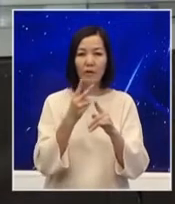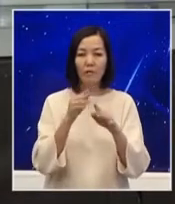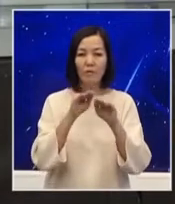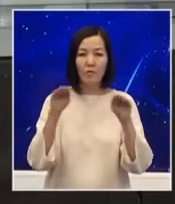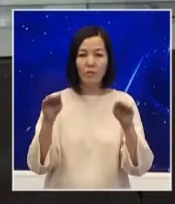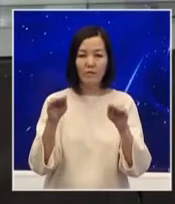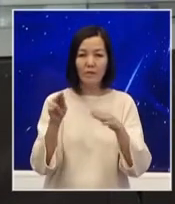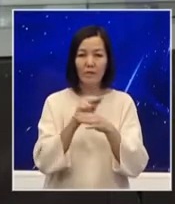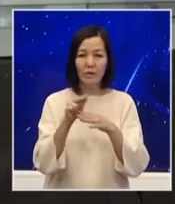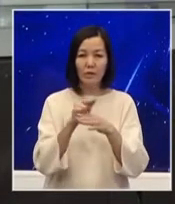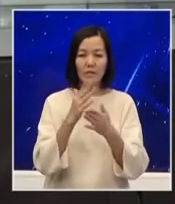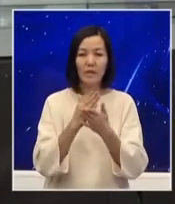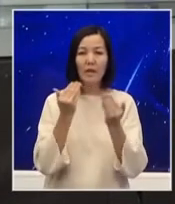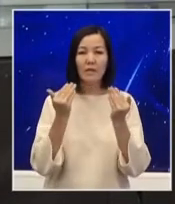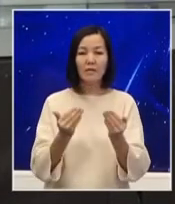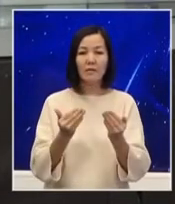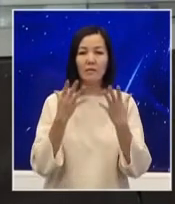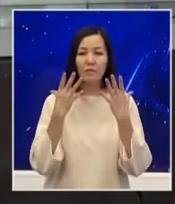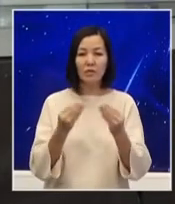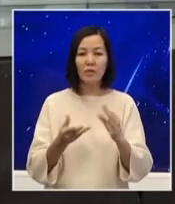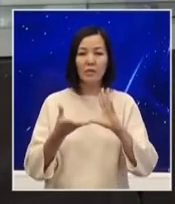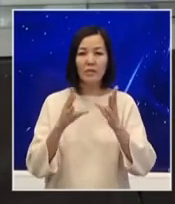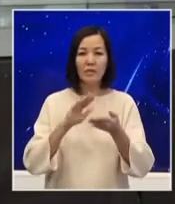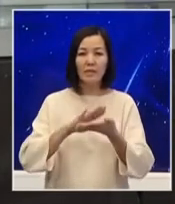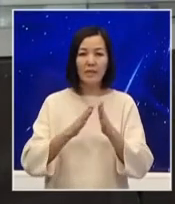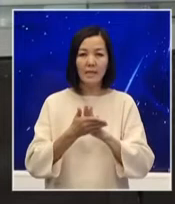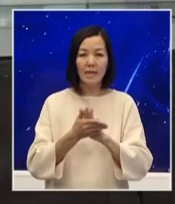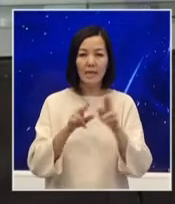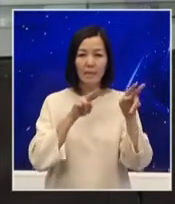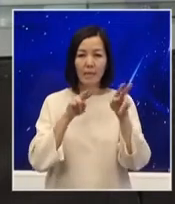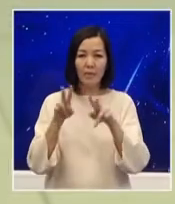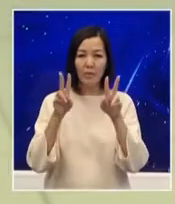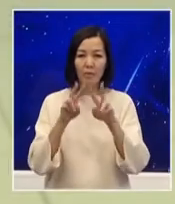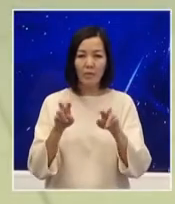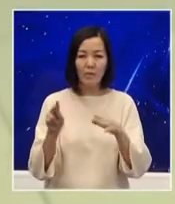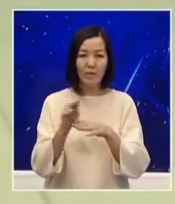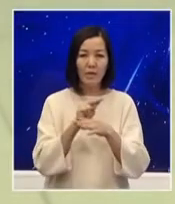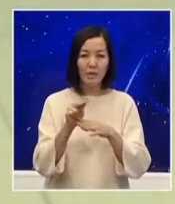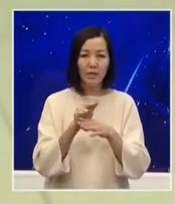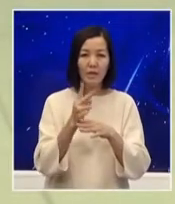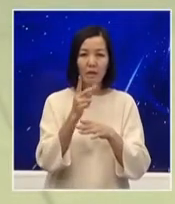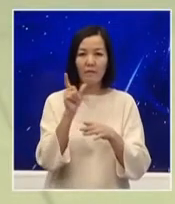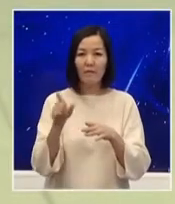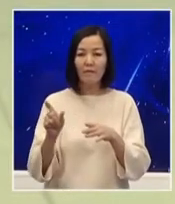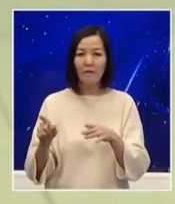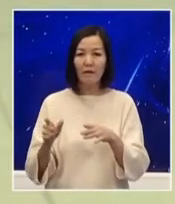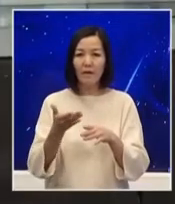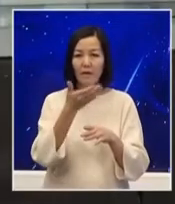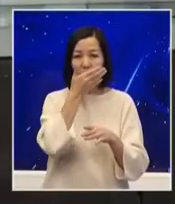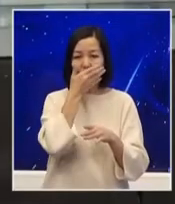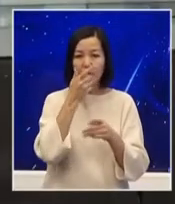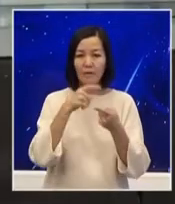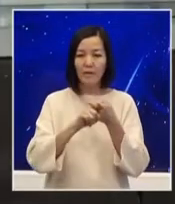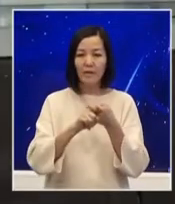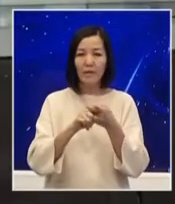уровня находится. На сегодняшний день состояние их под контролем, из них 2 пациента у нас находятся на аппарате ИВЛ,